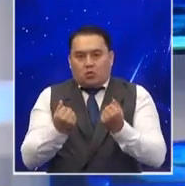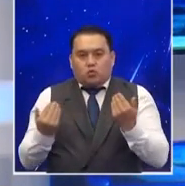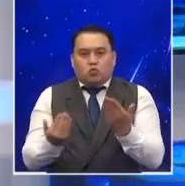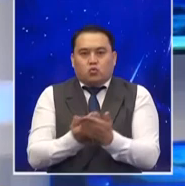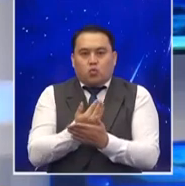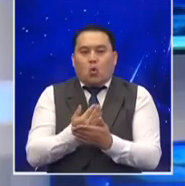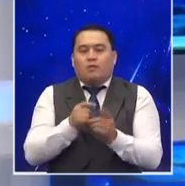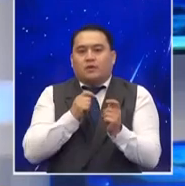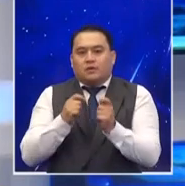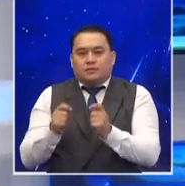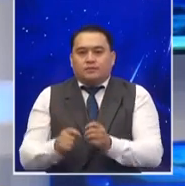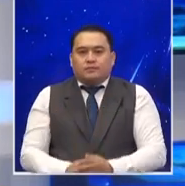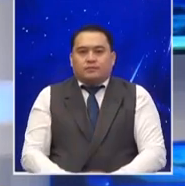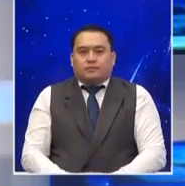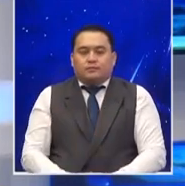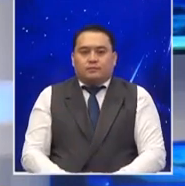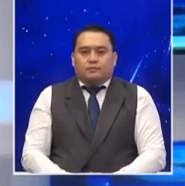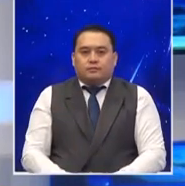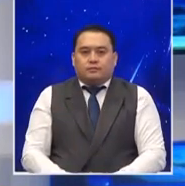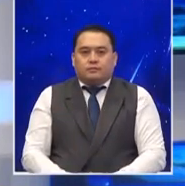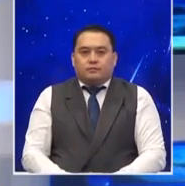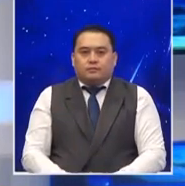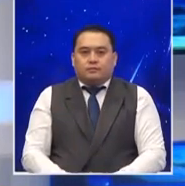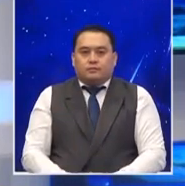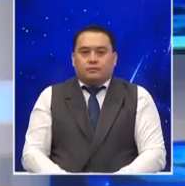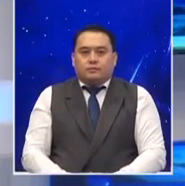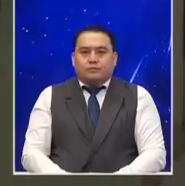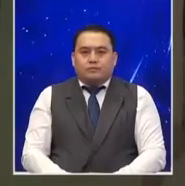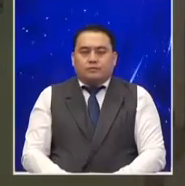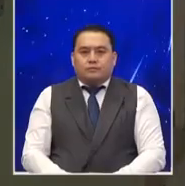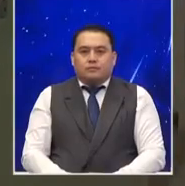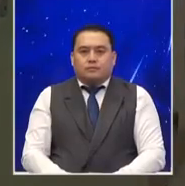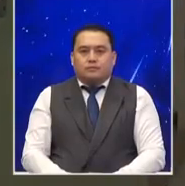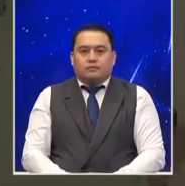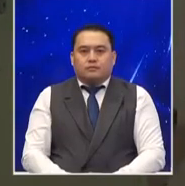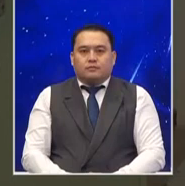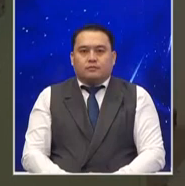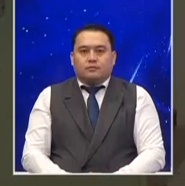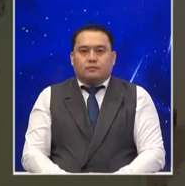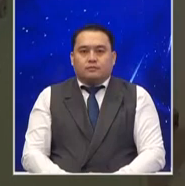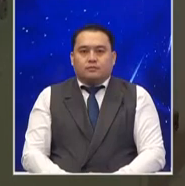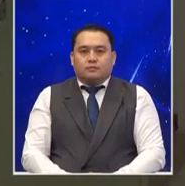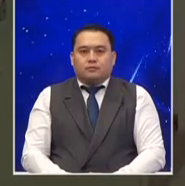новорожденные граждане, расскажет Гульмира Тимиргалиева.